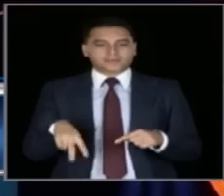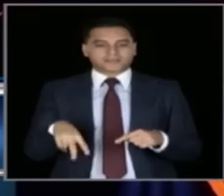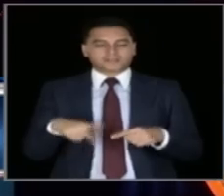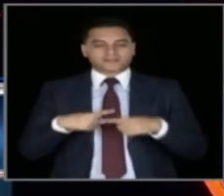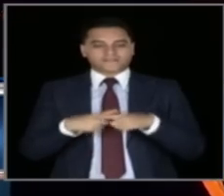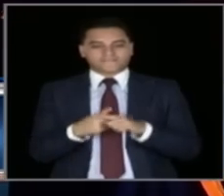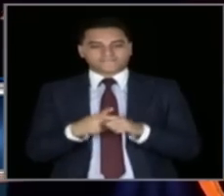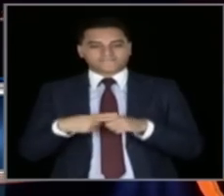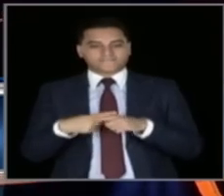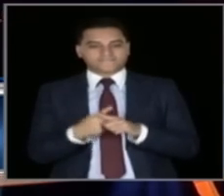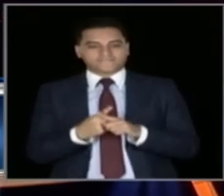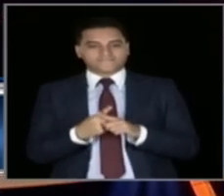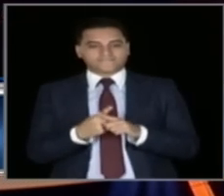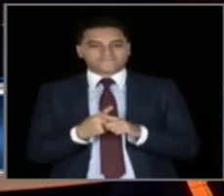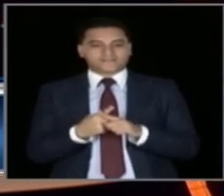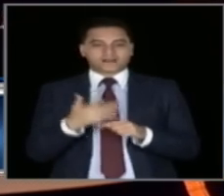زائد